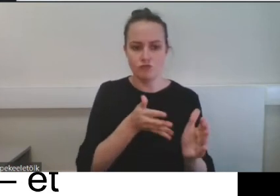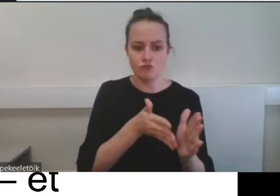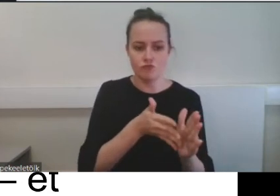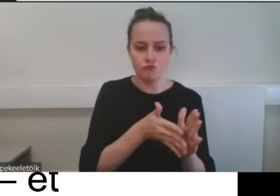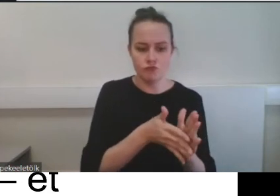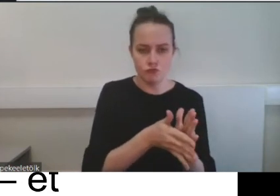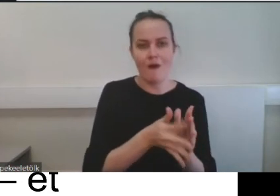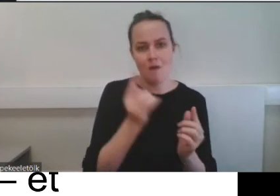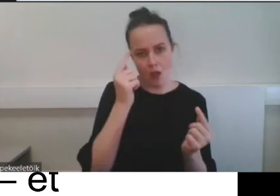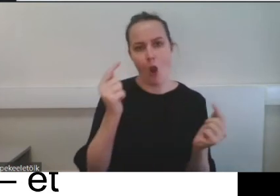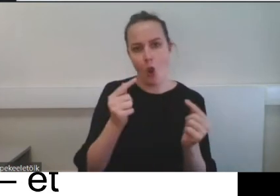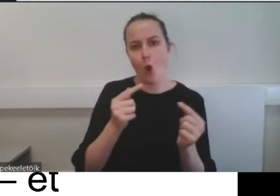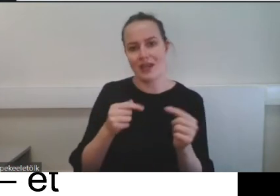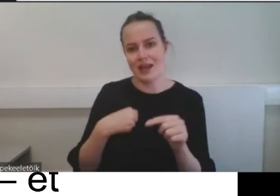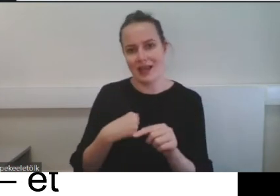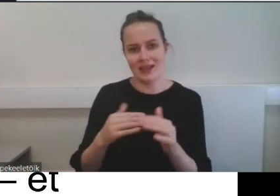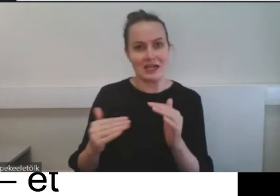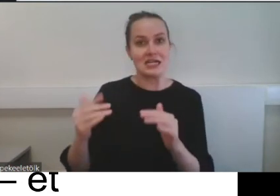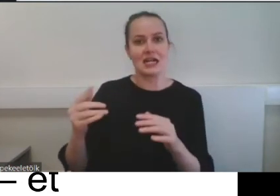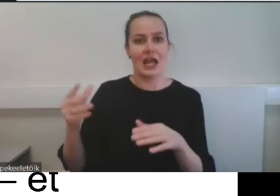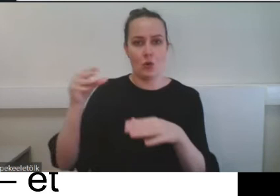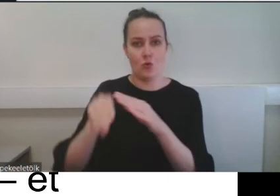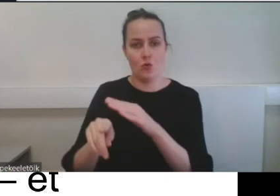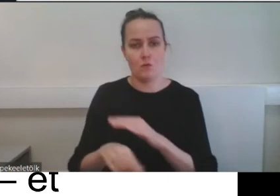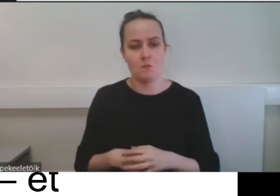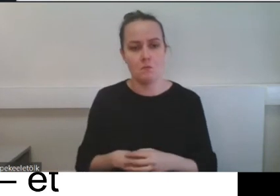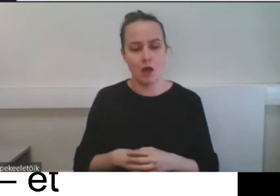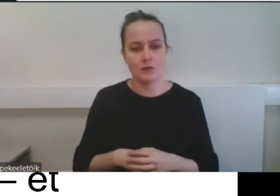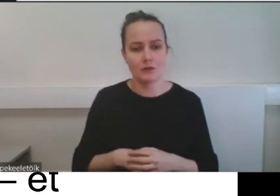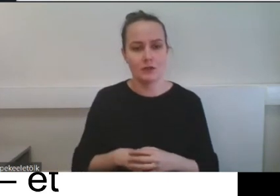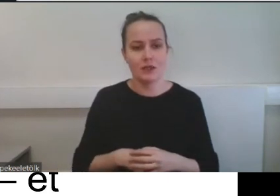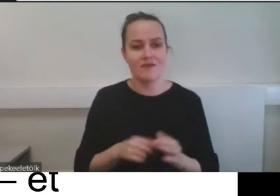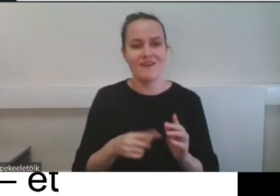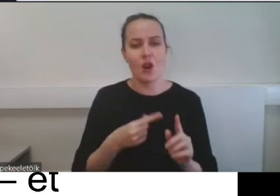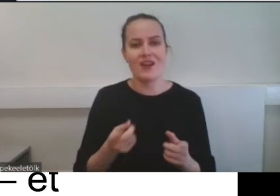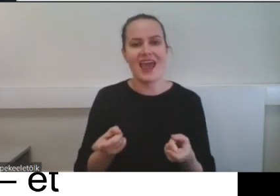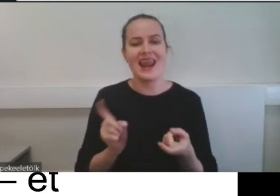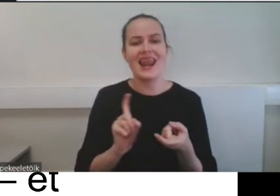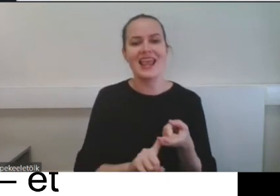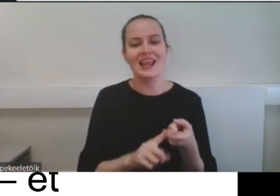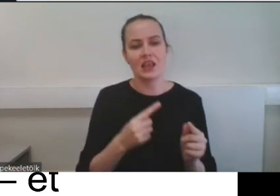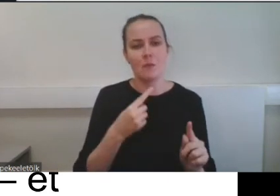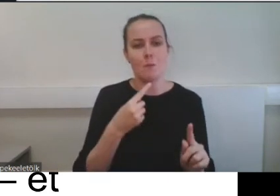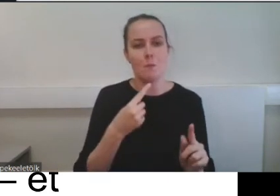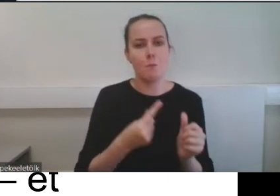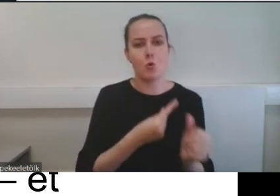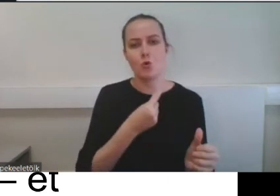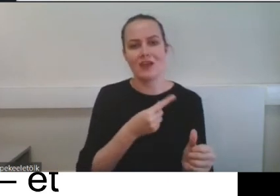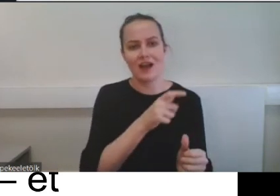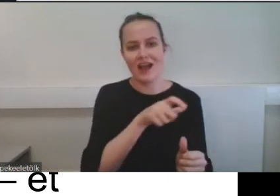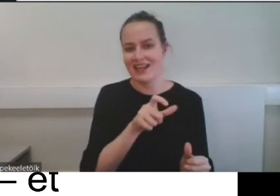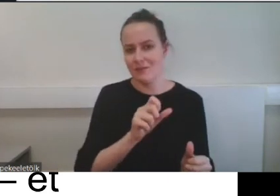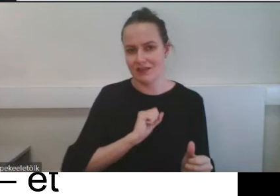inimeste, nooremate inimeste poole. Ja hinnangud siis teenuste vajadustele, et need neli taustatunnus said siis